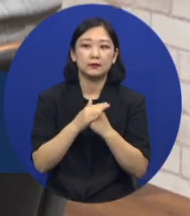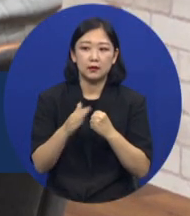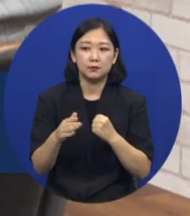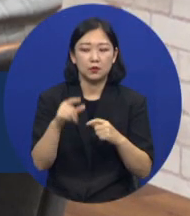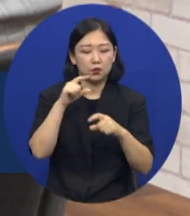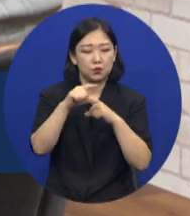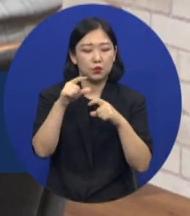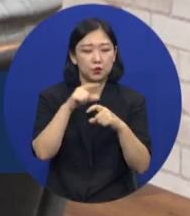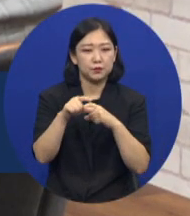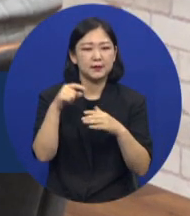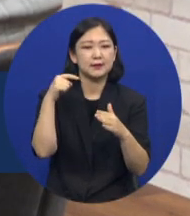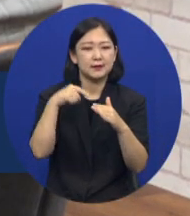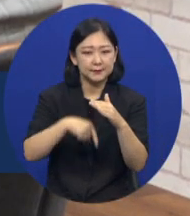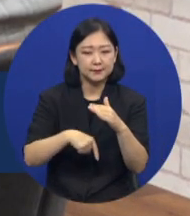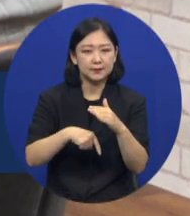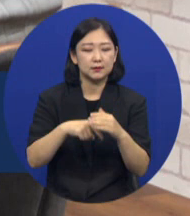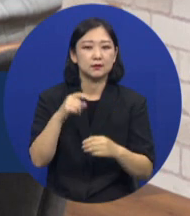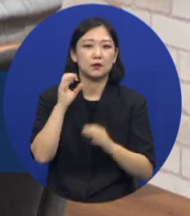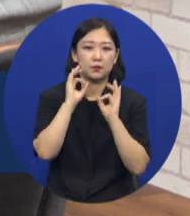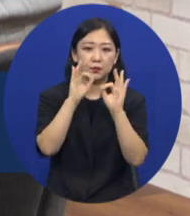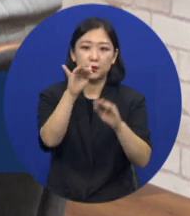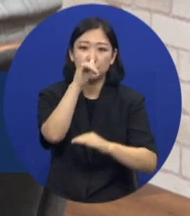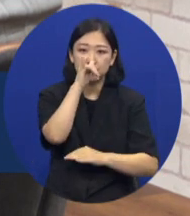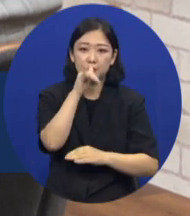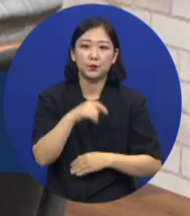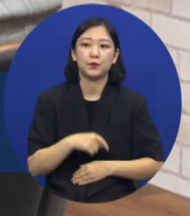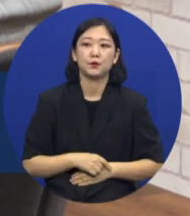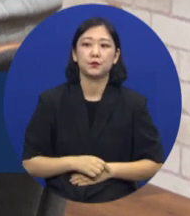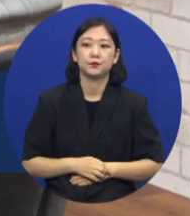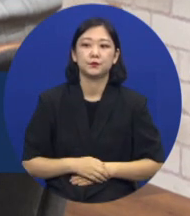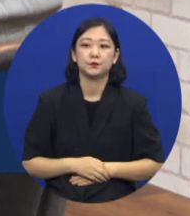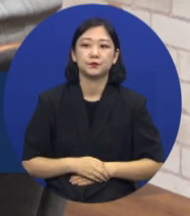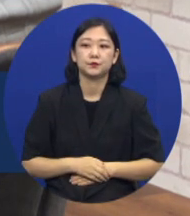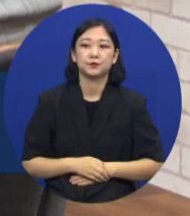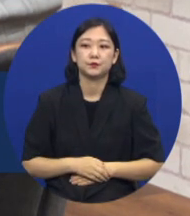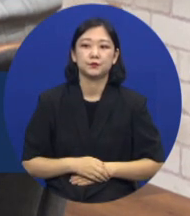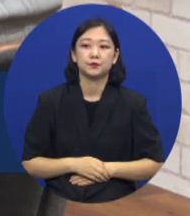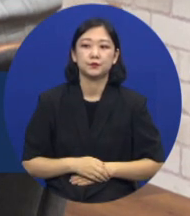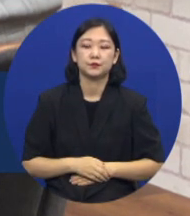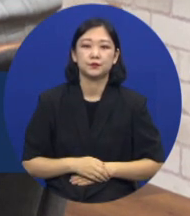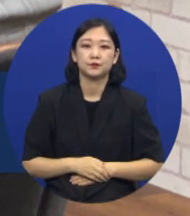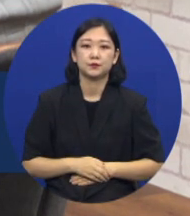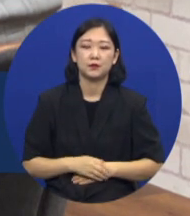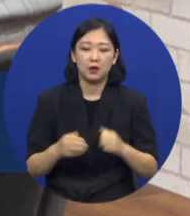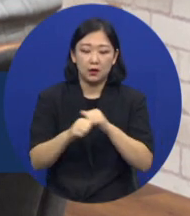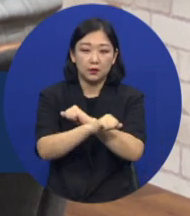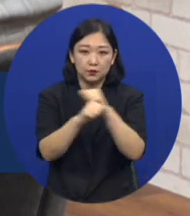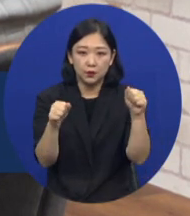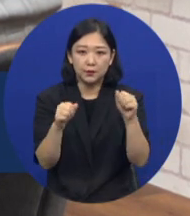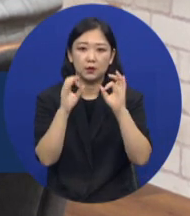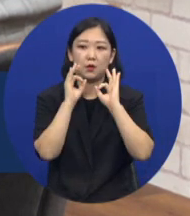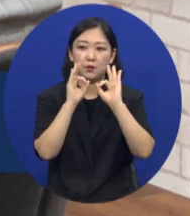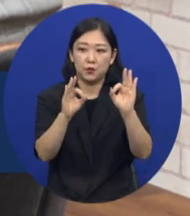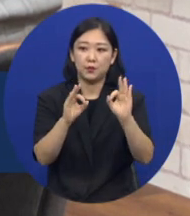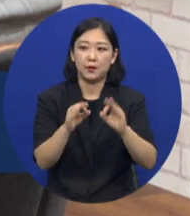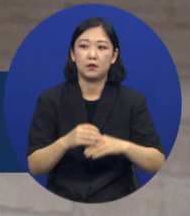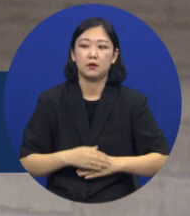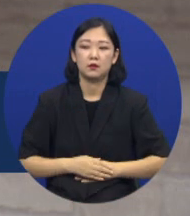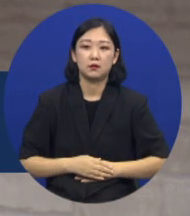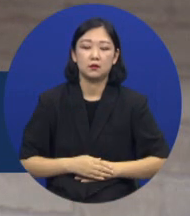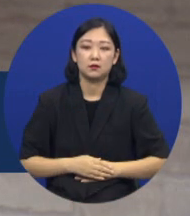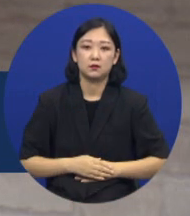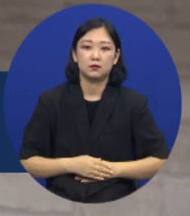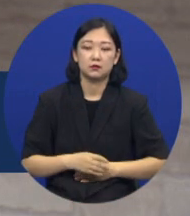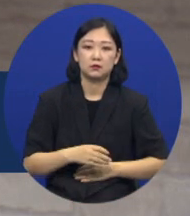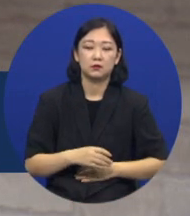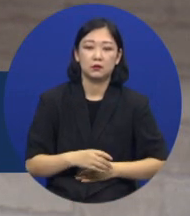고민이 저는 깊어 질 거라고 보고 그런 차원에서 소위 광범위한 흔 다시 말하면